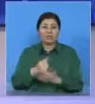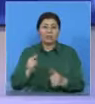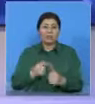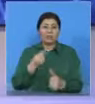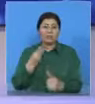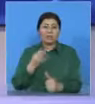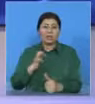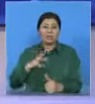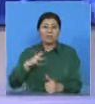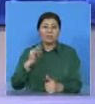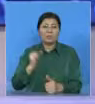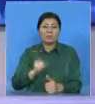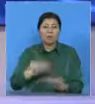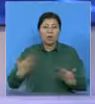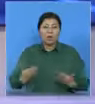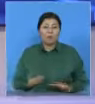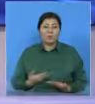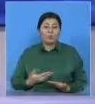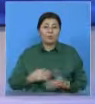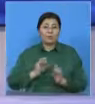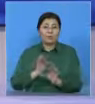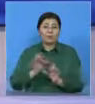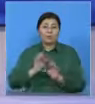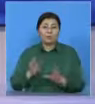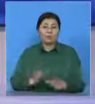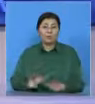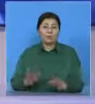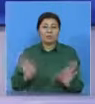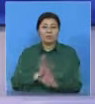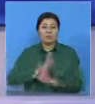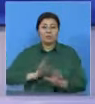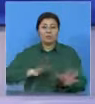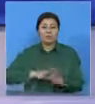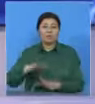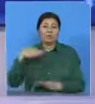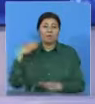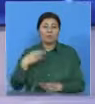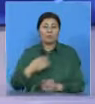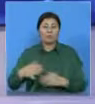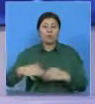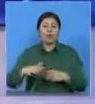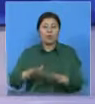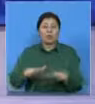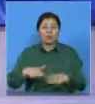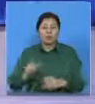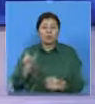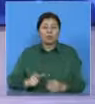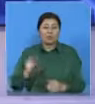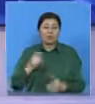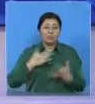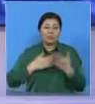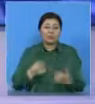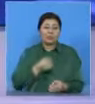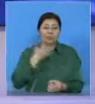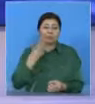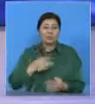Қалдаяқовтың өмірінен сыр шертеді. Қойылымдағы сазгердің әндері жанды дауыста орындалды. Ақтөбелік көрермен қауымның талғамынан шыққан спектакль